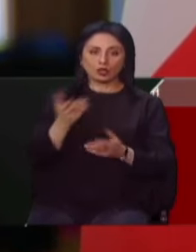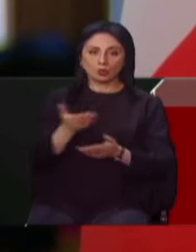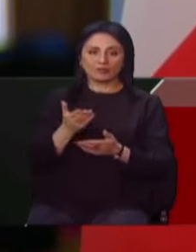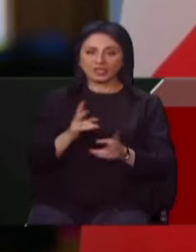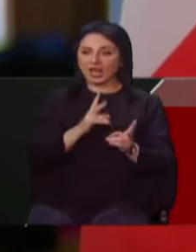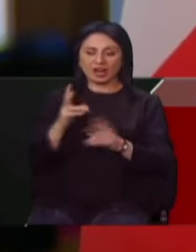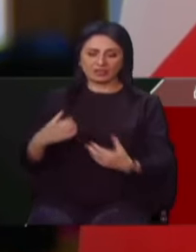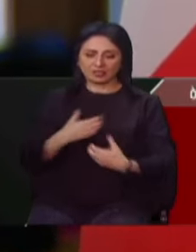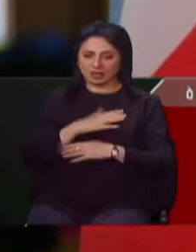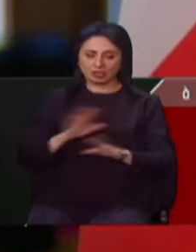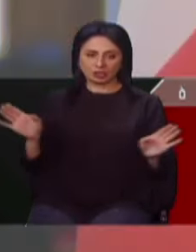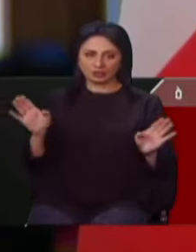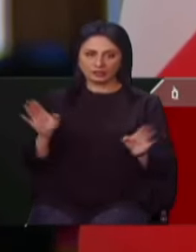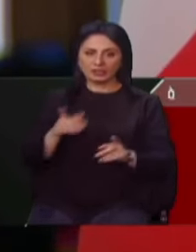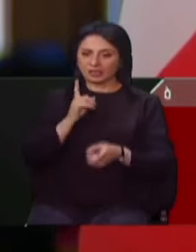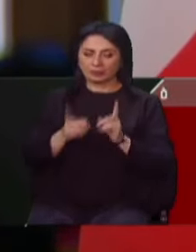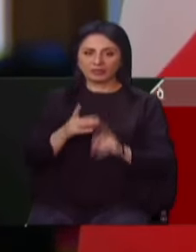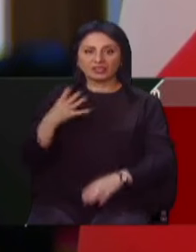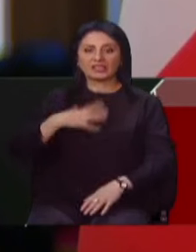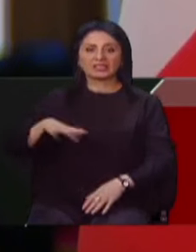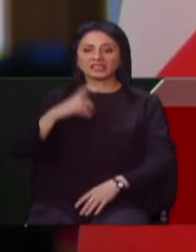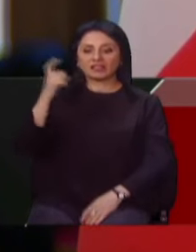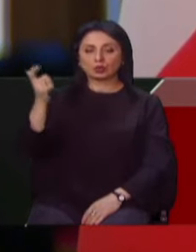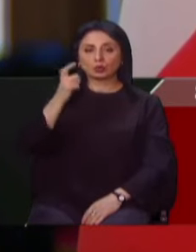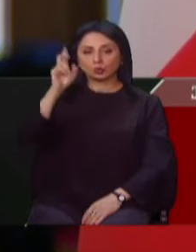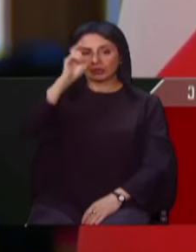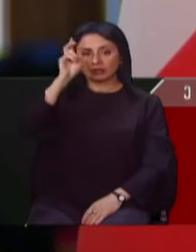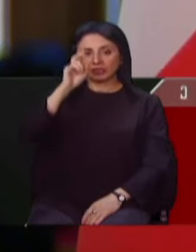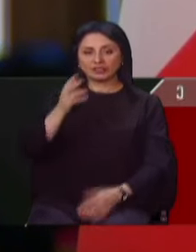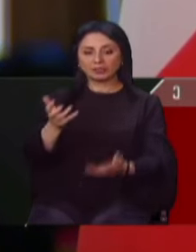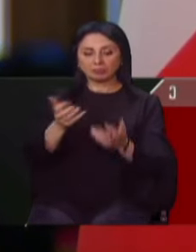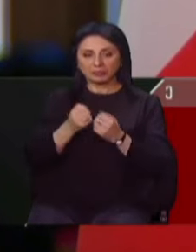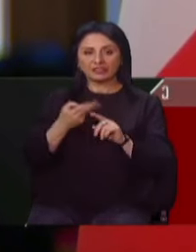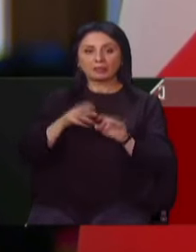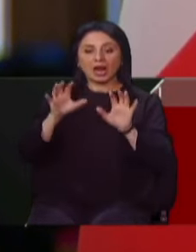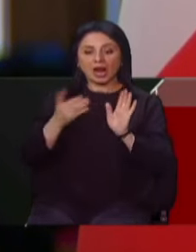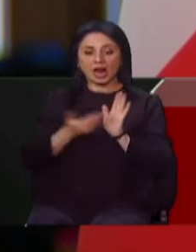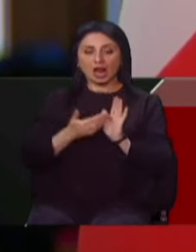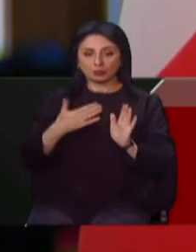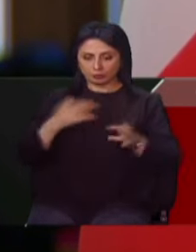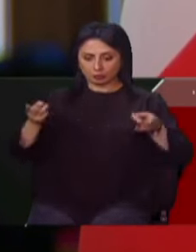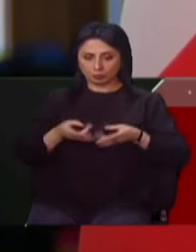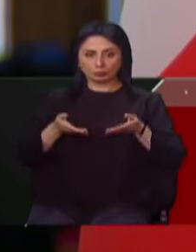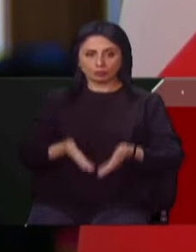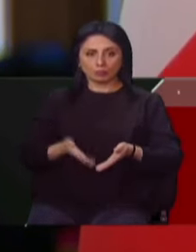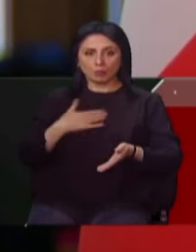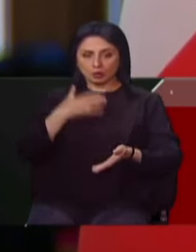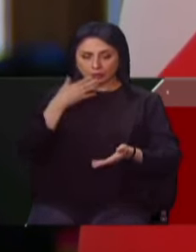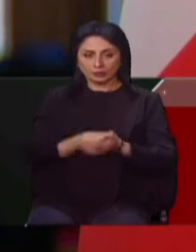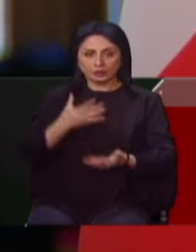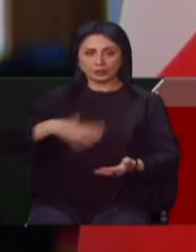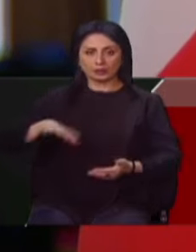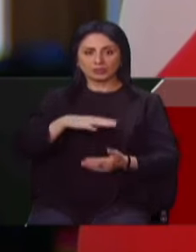რომელსაც არავის არ ეშინია ნამდვილად. საქართველო არის სუვერენული სახელმწიფო და მივიღებთ იმ კანონებს, რომლებიც საჭიროდ მიგვაჩნია ჩვენი